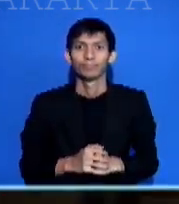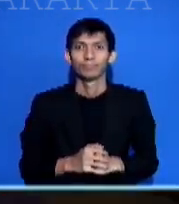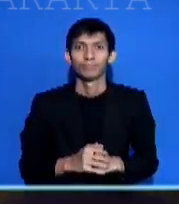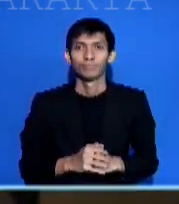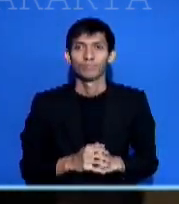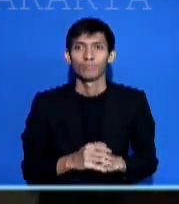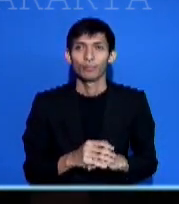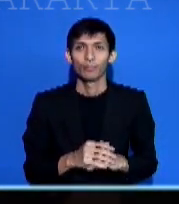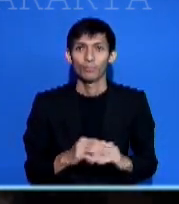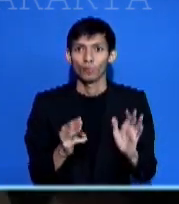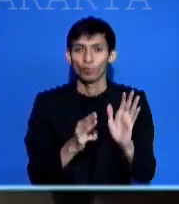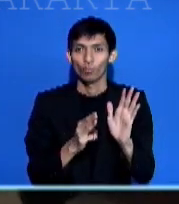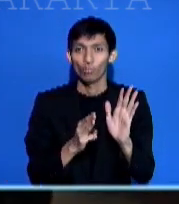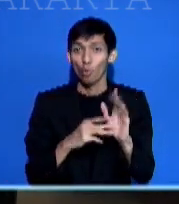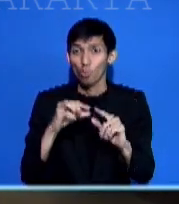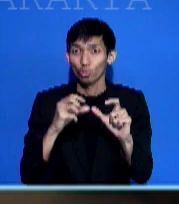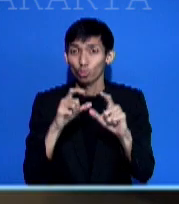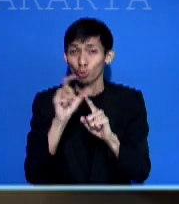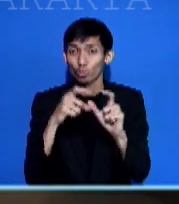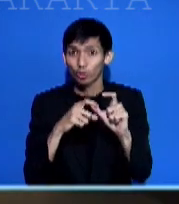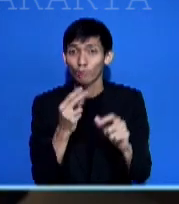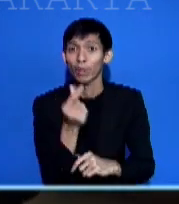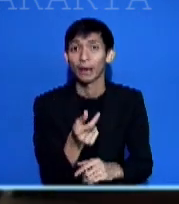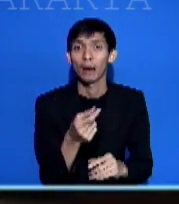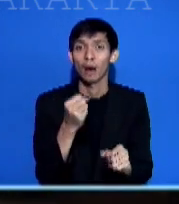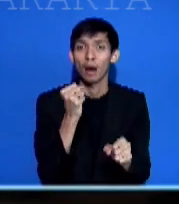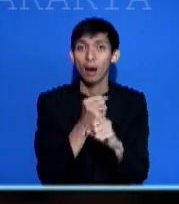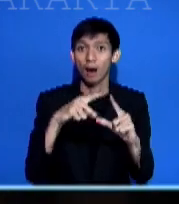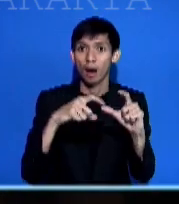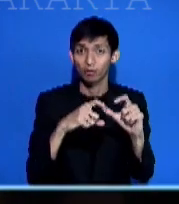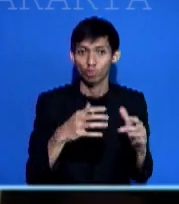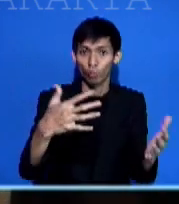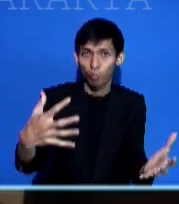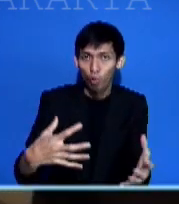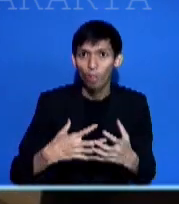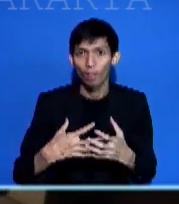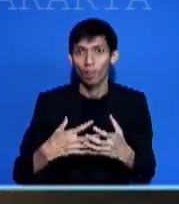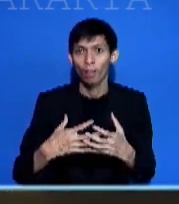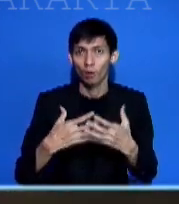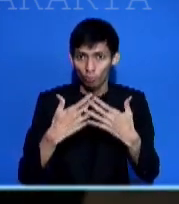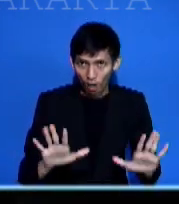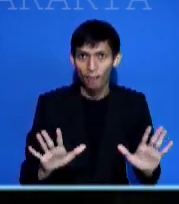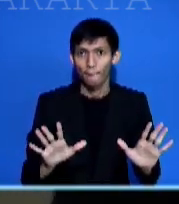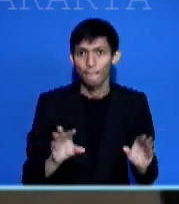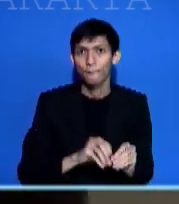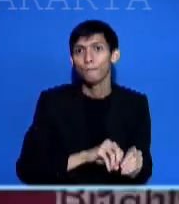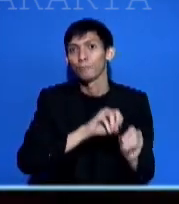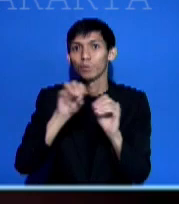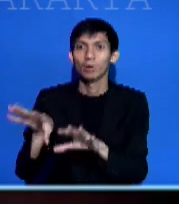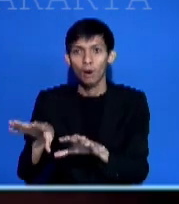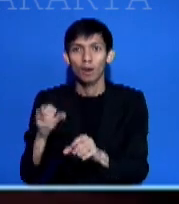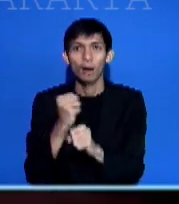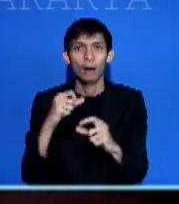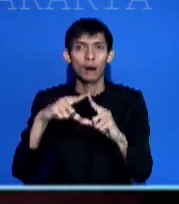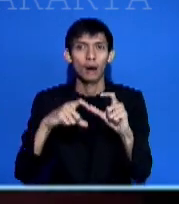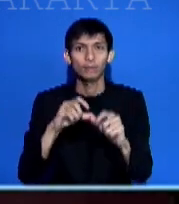operandi sindikat ini yakni dengan membeli gas 3 kg selanjutnya dikumpulkan. Setelah terkumpul, gas 3 kg tersebut dipindahkan ke gas kemasan